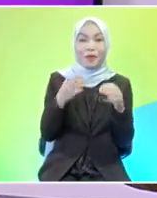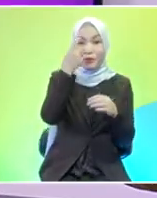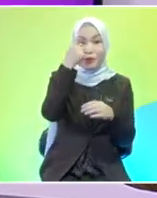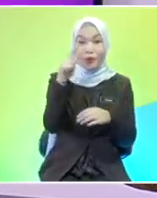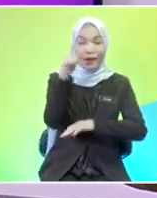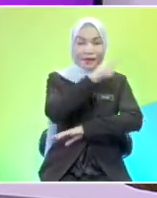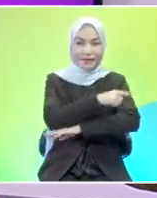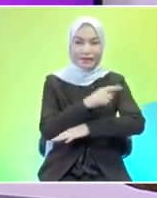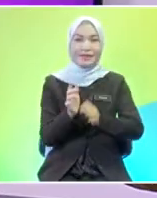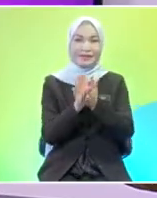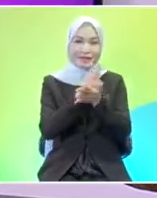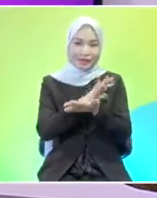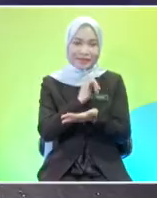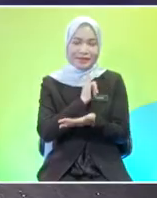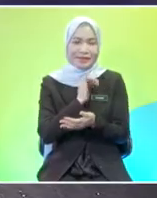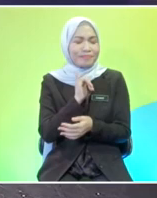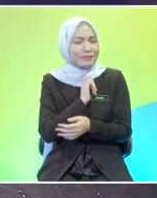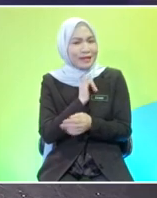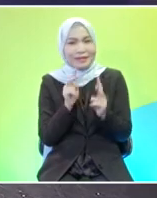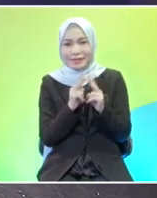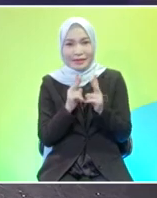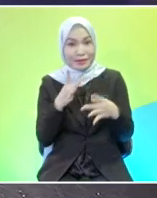saya suka sangat kejutan